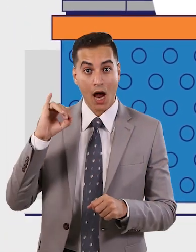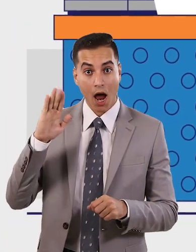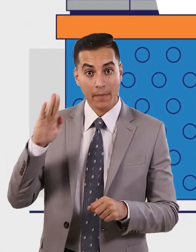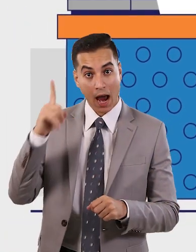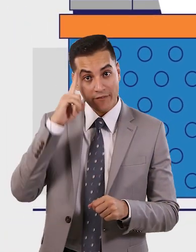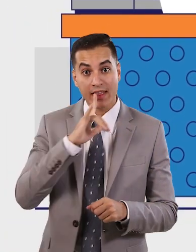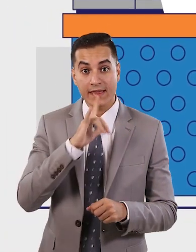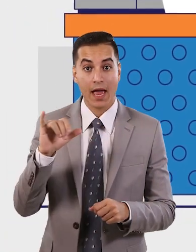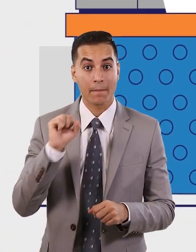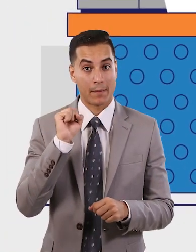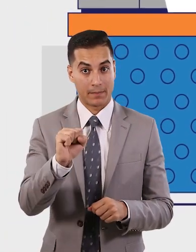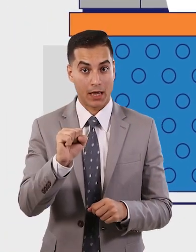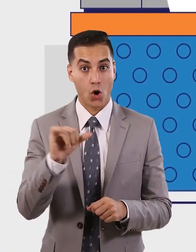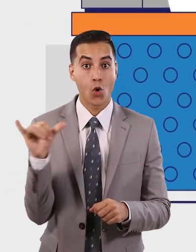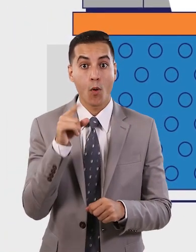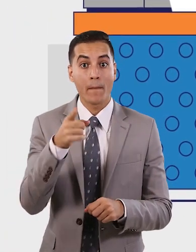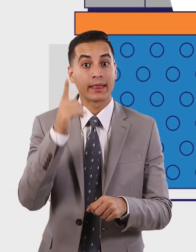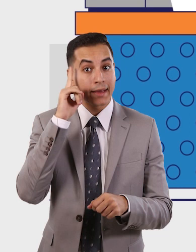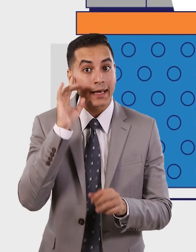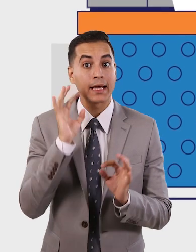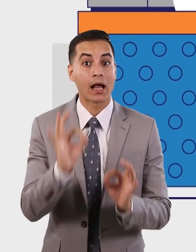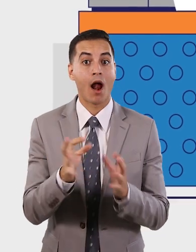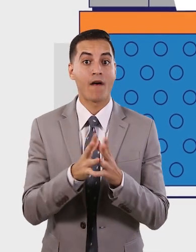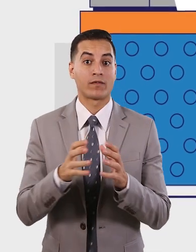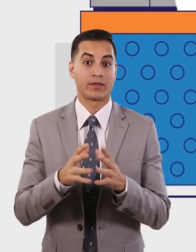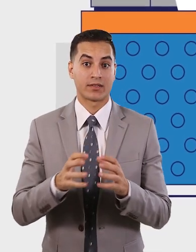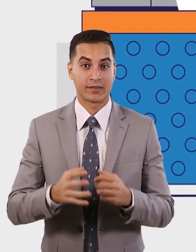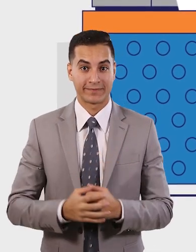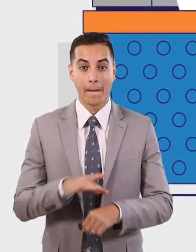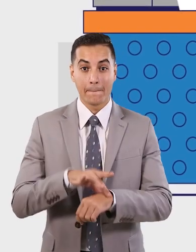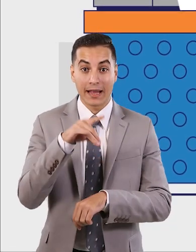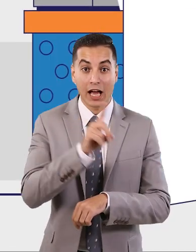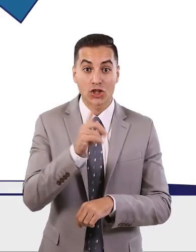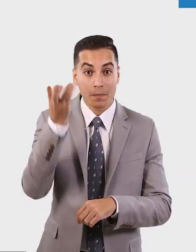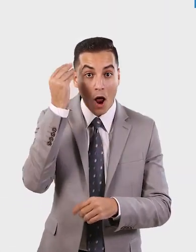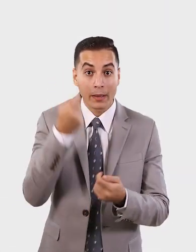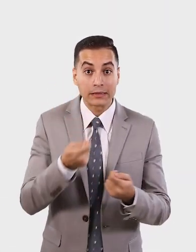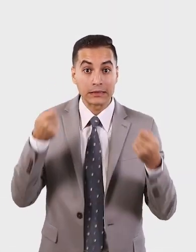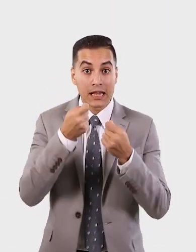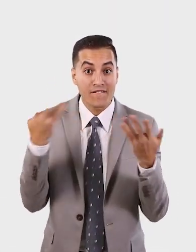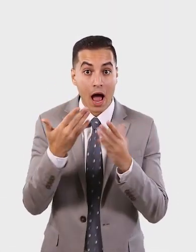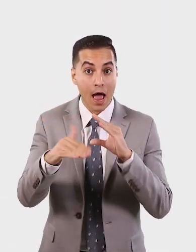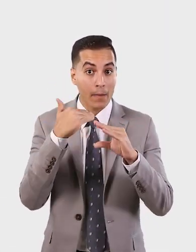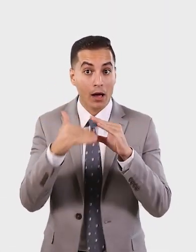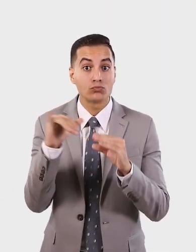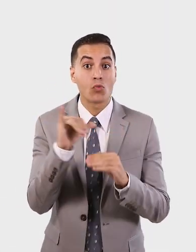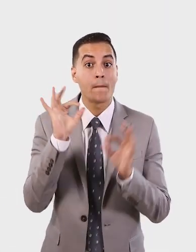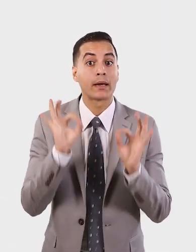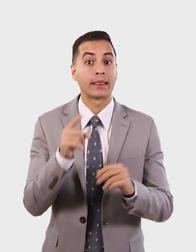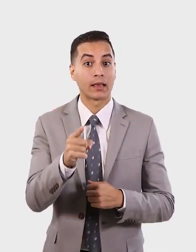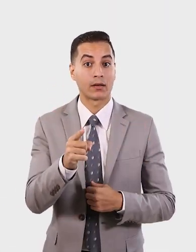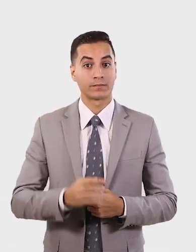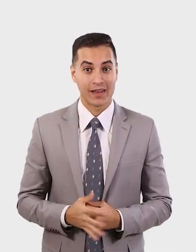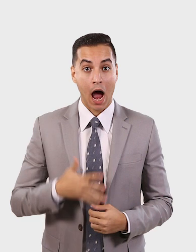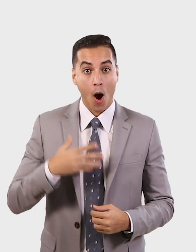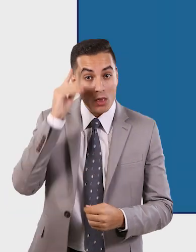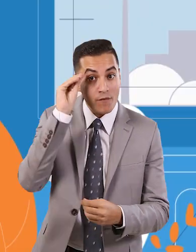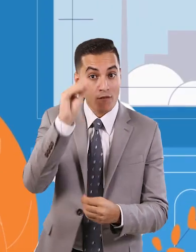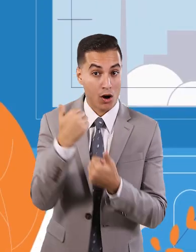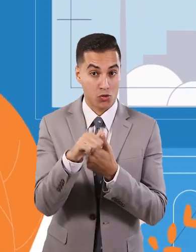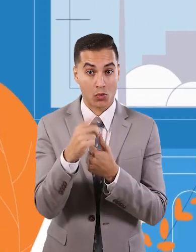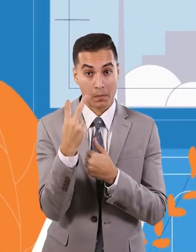في سي اي بي عارفين دايما اللي ليك ومهم انت كمان تعرفه. ما تأجلش تحديث بياناتك لان مهم ليك.